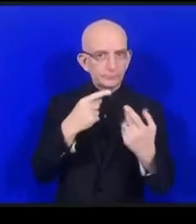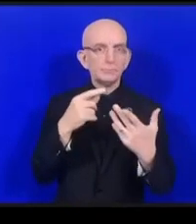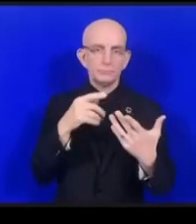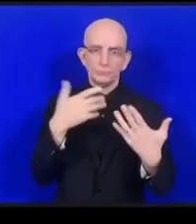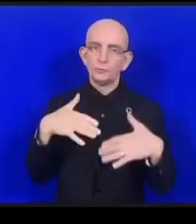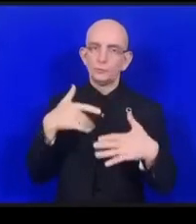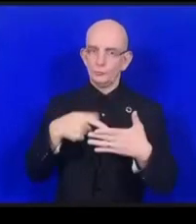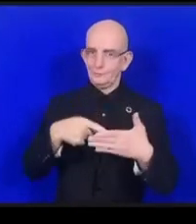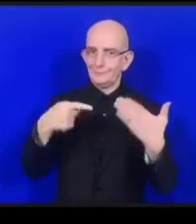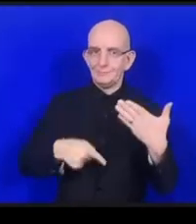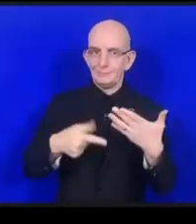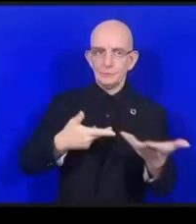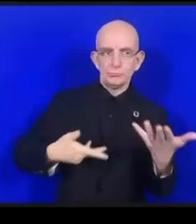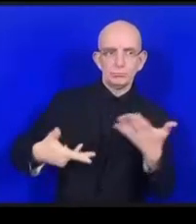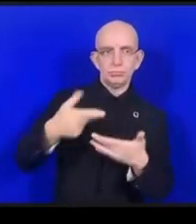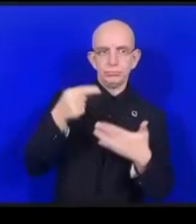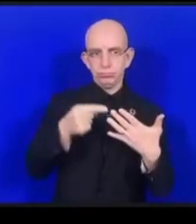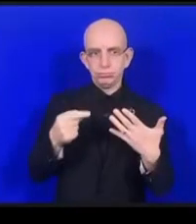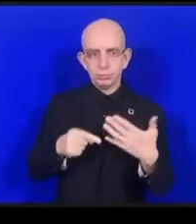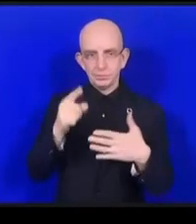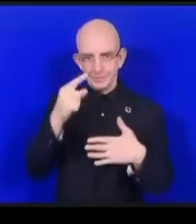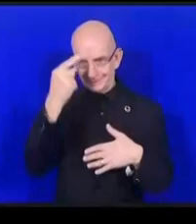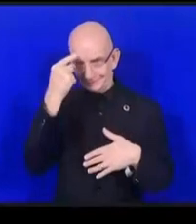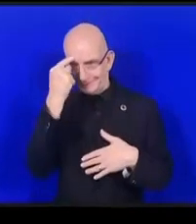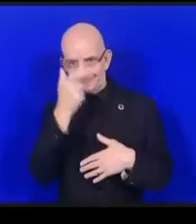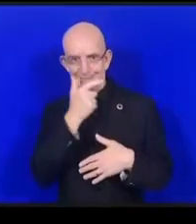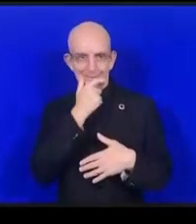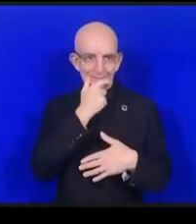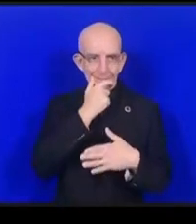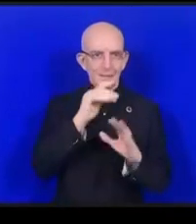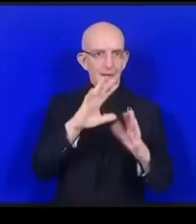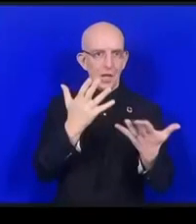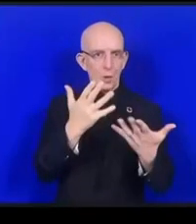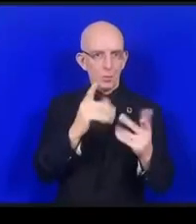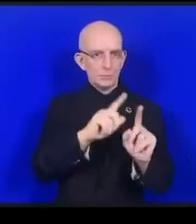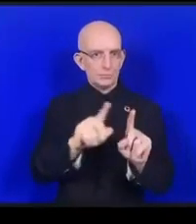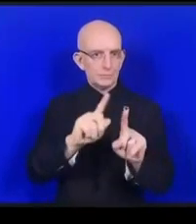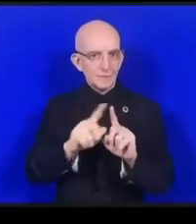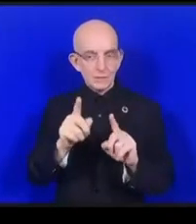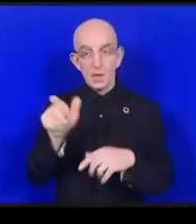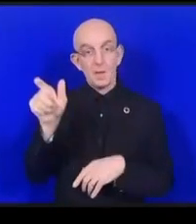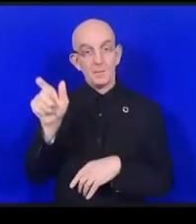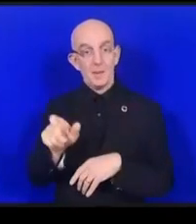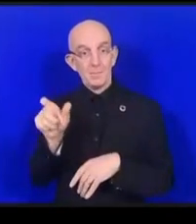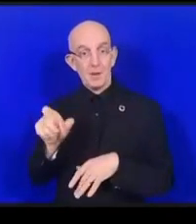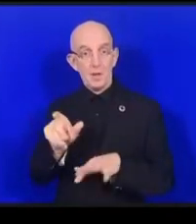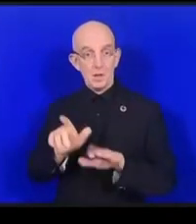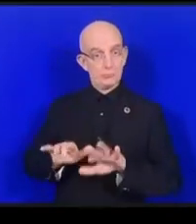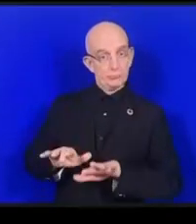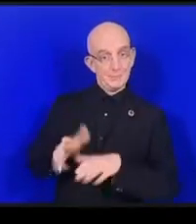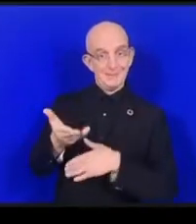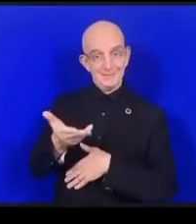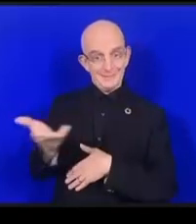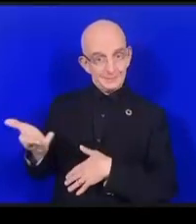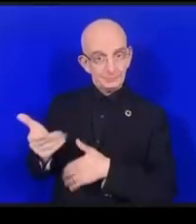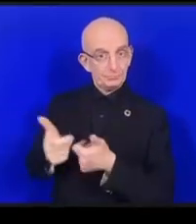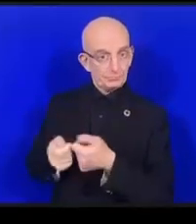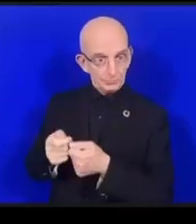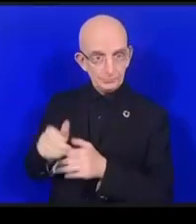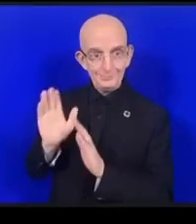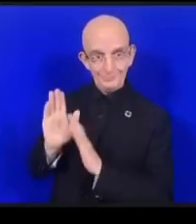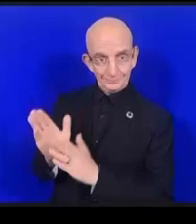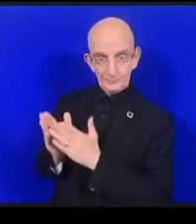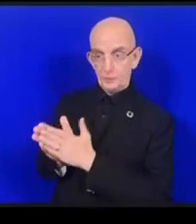отличать вещей это как правило происходит в открытом интернете когда